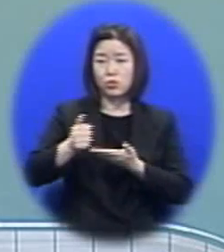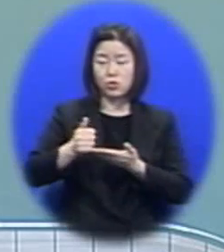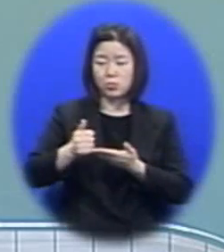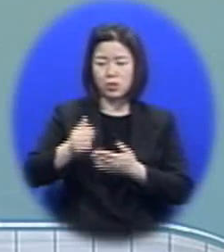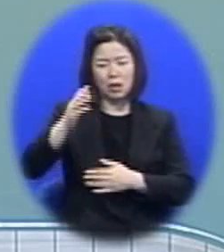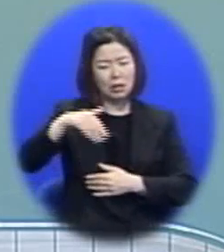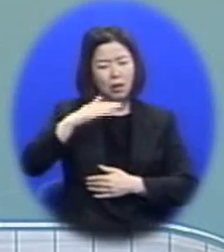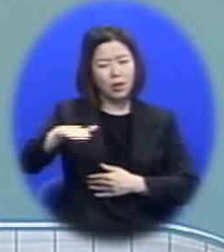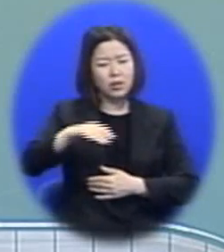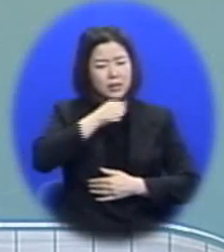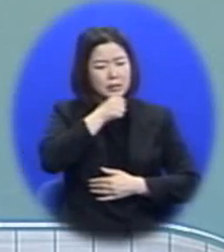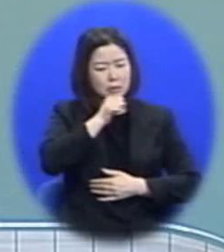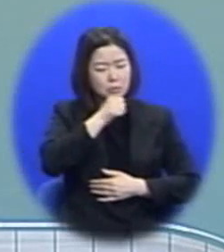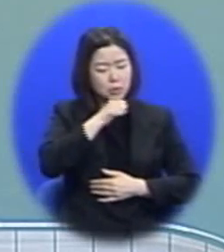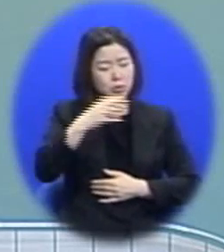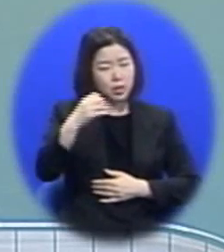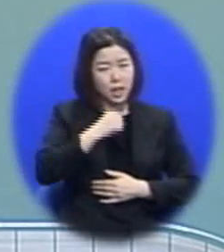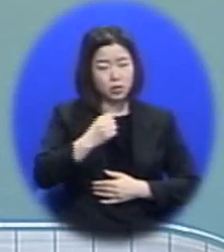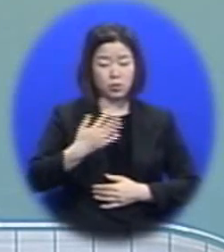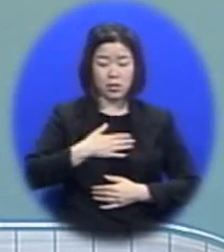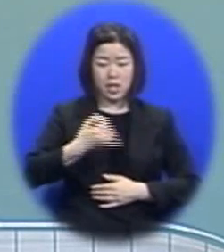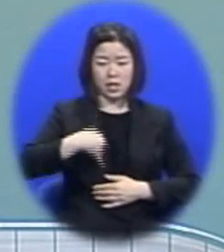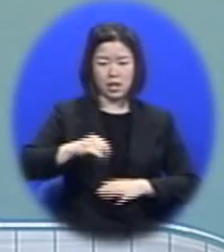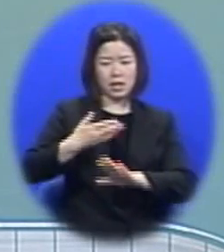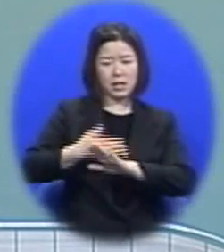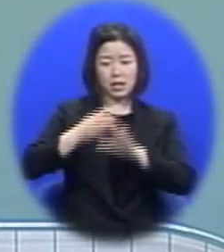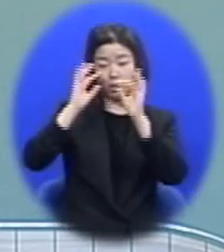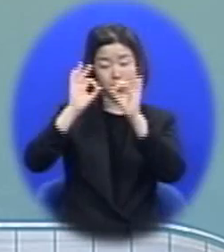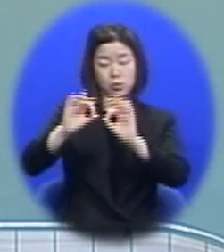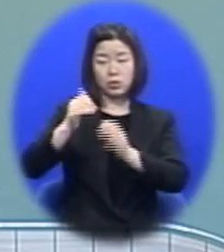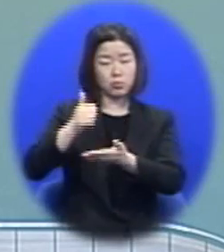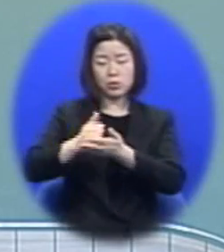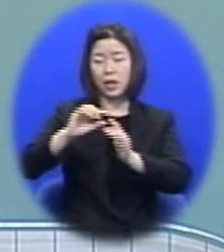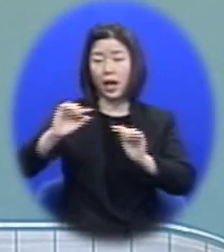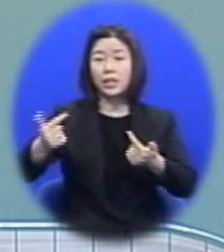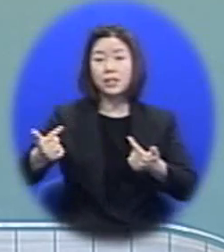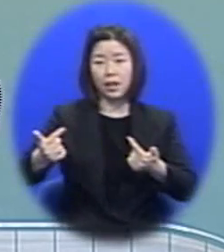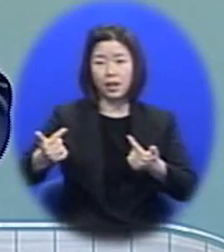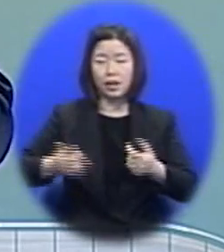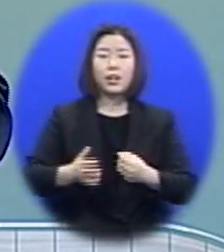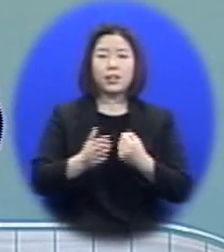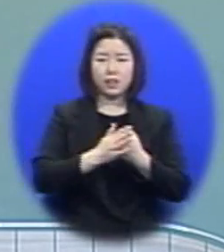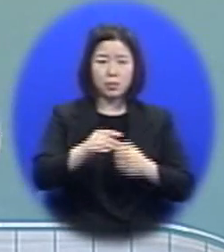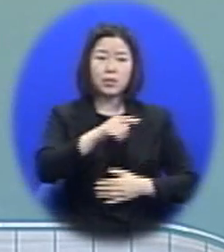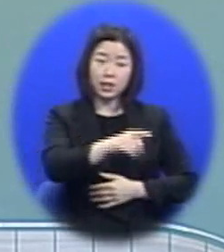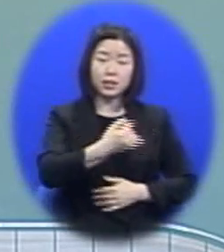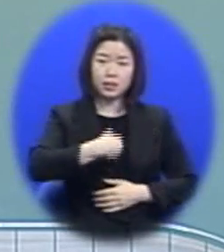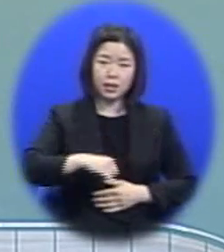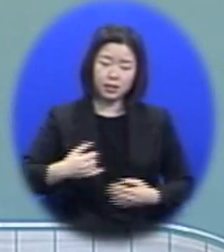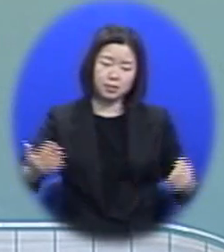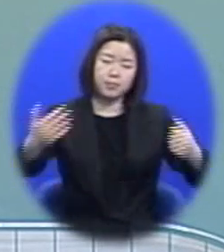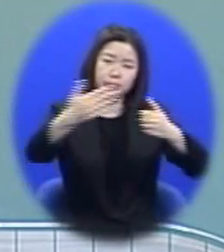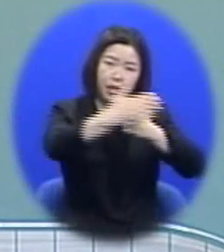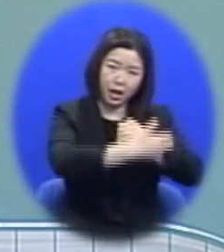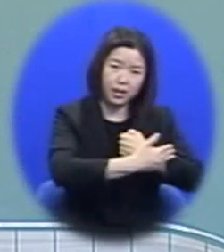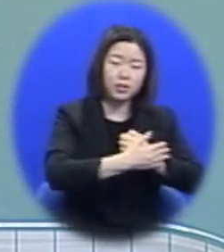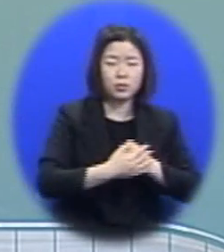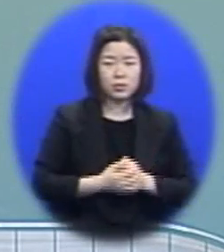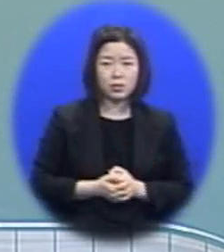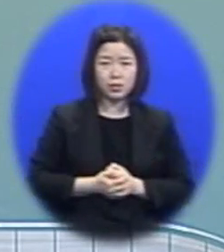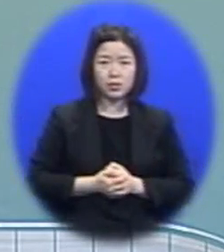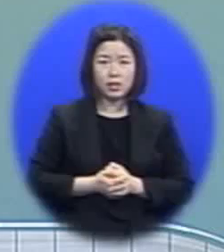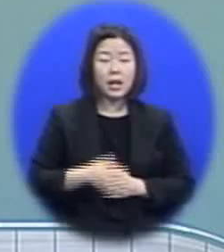가지고 우리 딸을 달리 보시는 분이 아니시구나 그래서 그 딸을 끌어 안아 주었대요